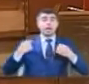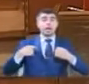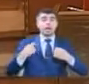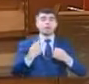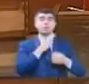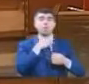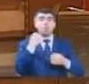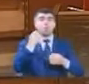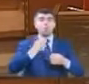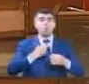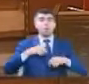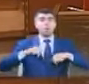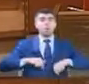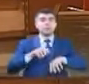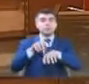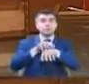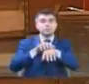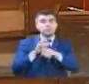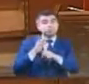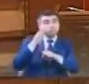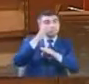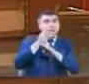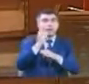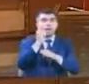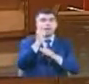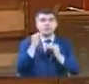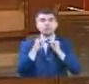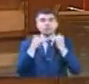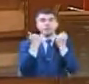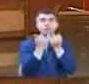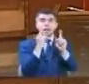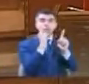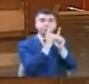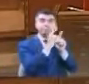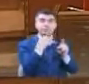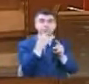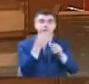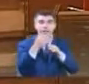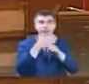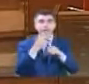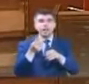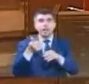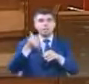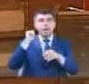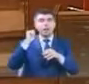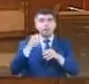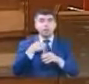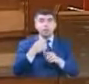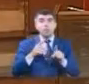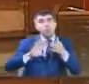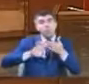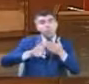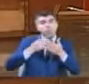بمعيه وزير الداخليه سيحرصون على هذا الامر لانه هناك فعلا تجاوزات على مستوى العدادات المشتركه اللي ما طبقاتش على مستوى